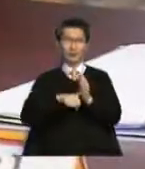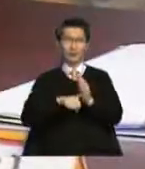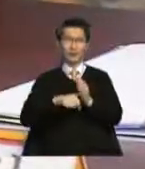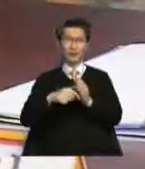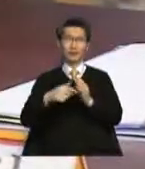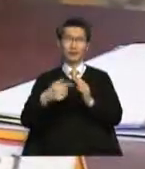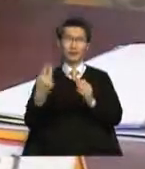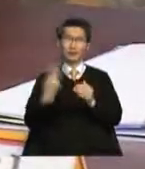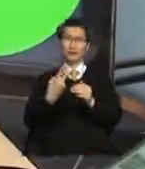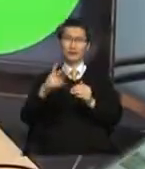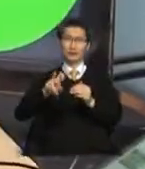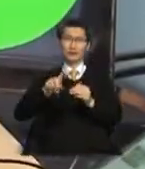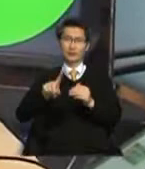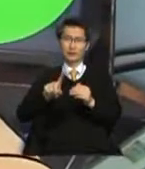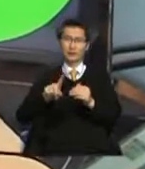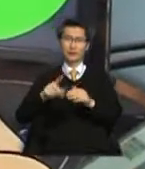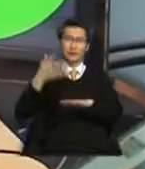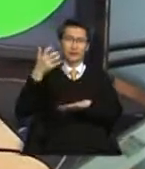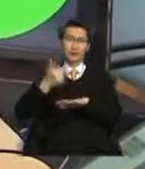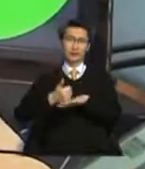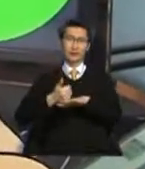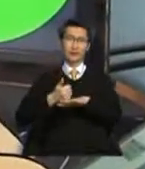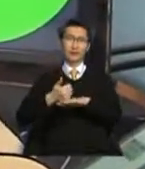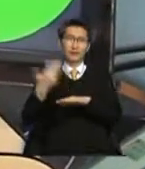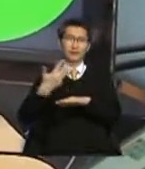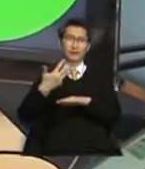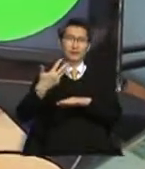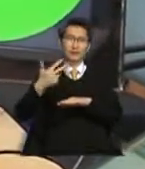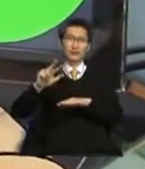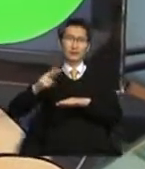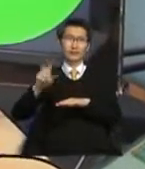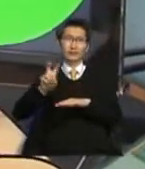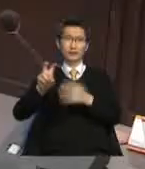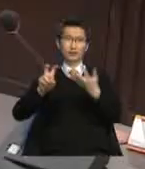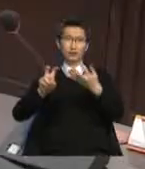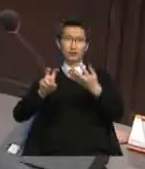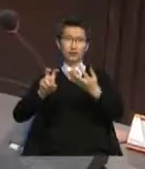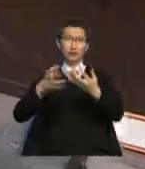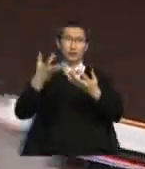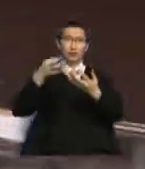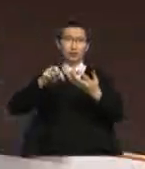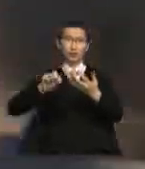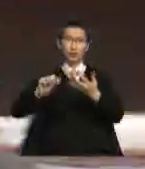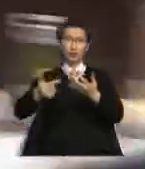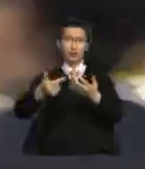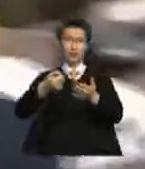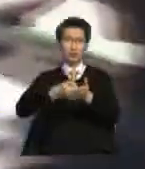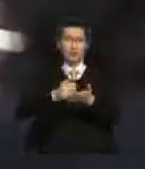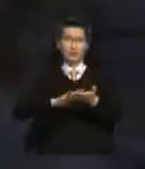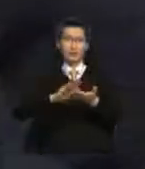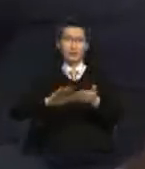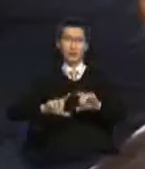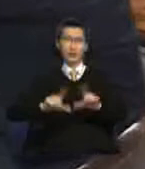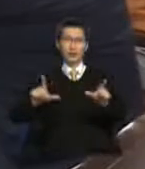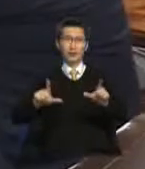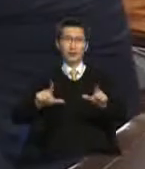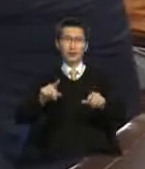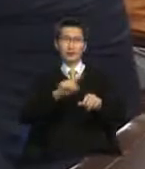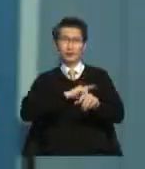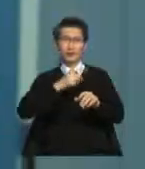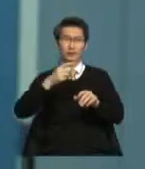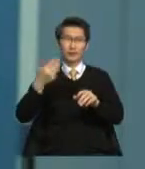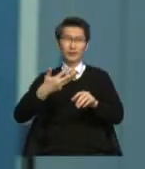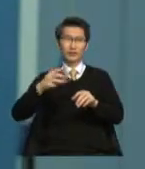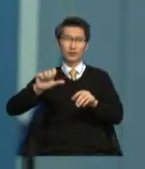2021년 최저임금을 8,720 원 으로 하는 의 결의안을 통과시켰습니다 이는 올해 최저임금 인